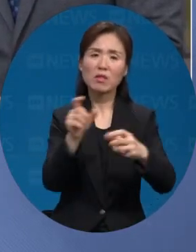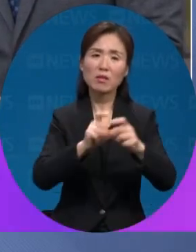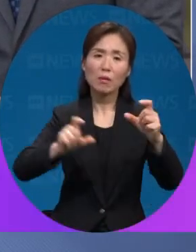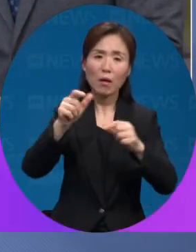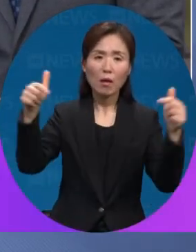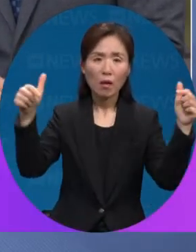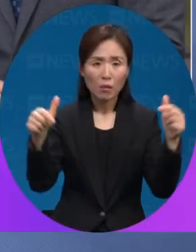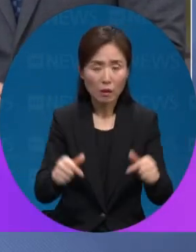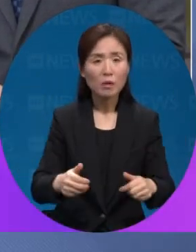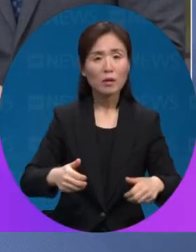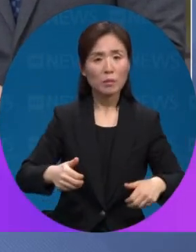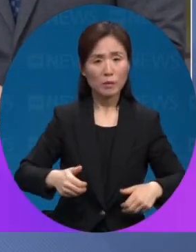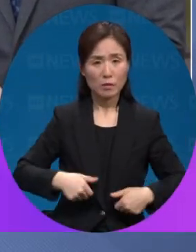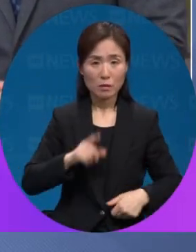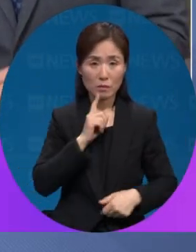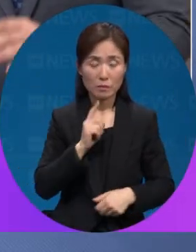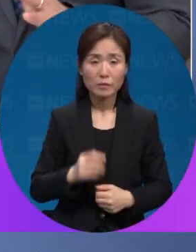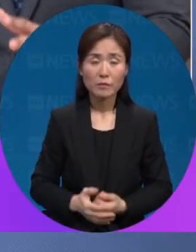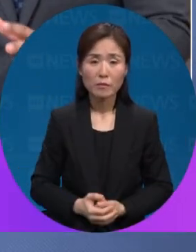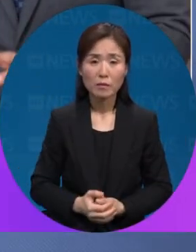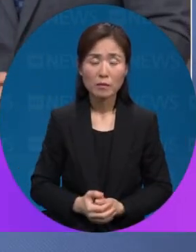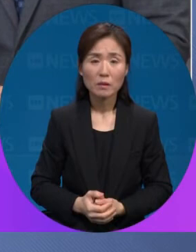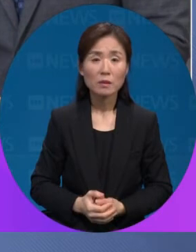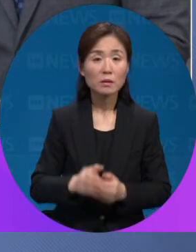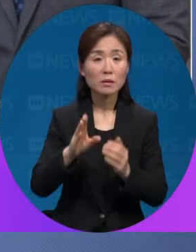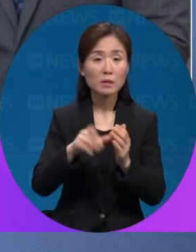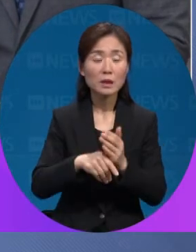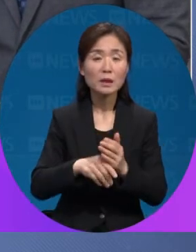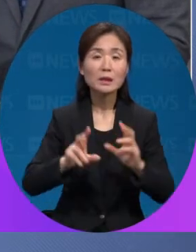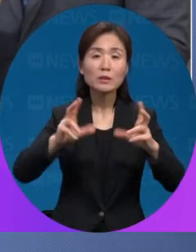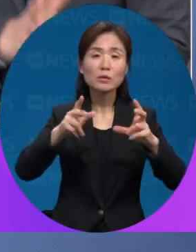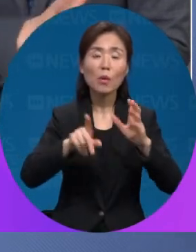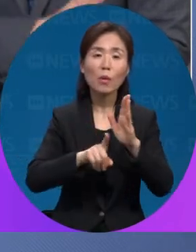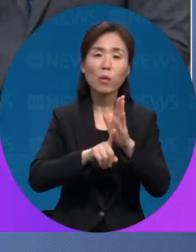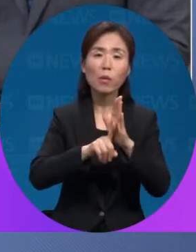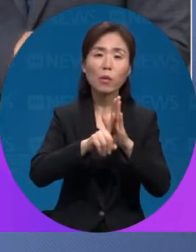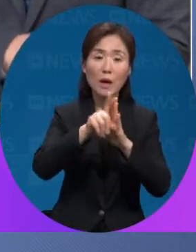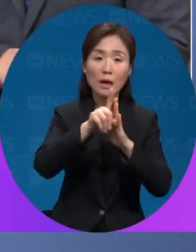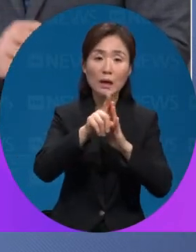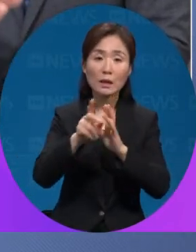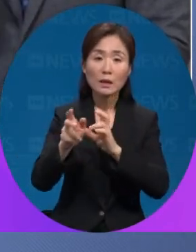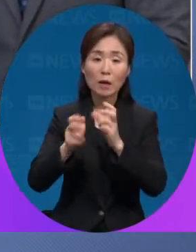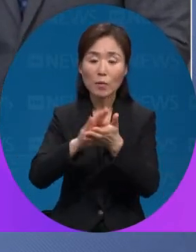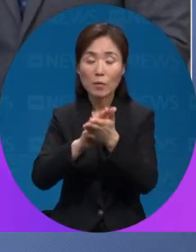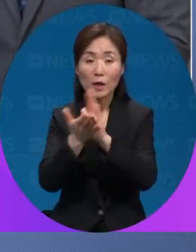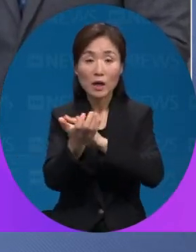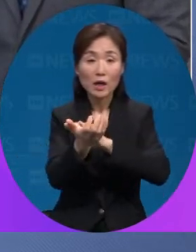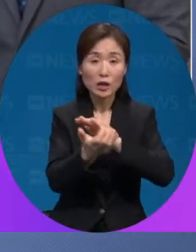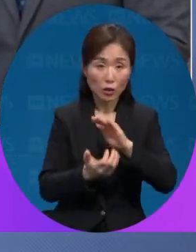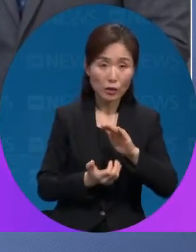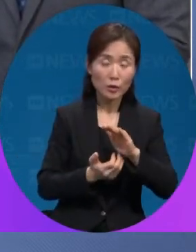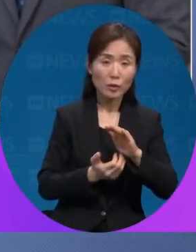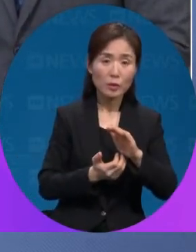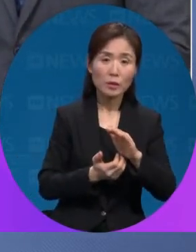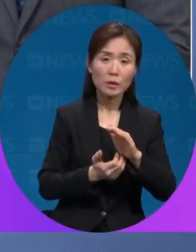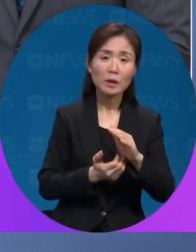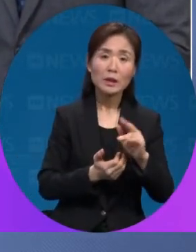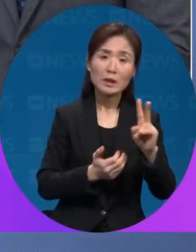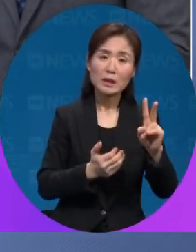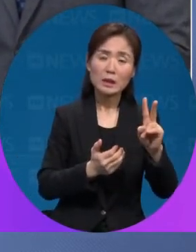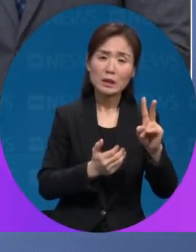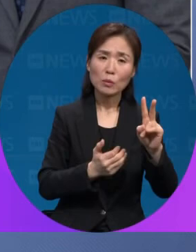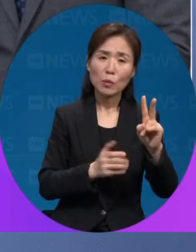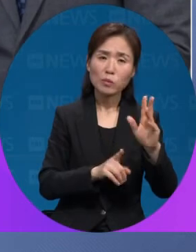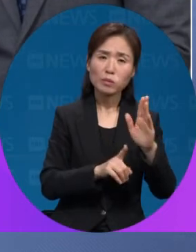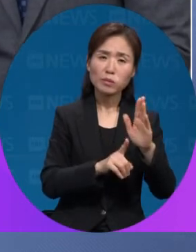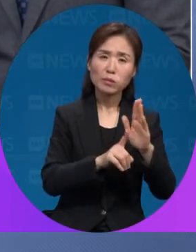감축해야 한다는 괴사를 이어갔습니다 그래야 지구 온도가 산업화 이전에 비해서 섭씨 2도 이상 올라가지